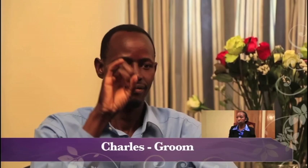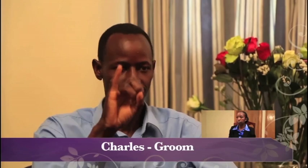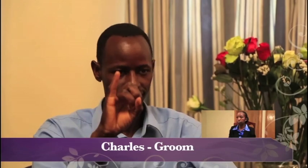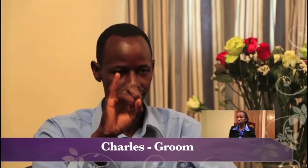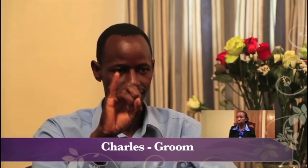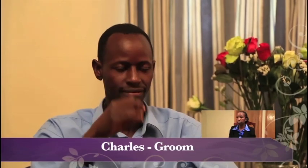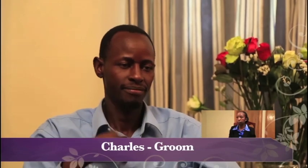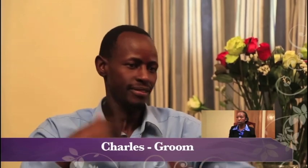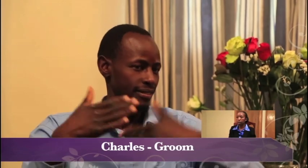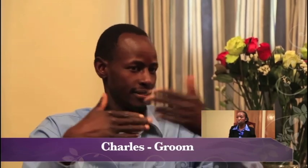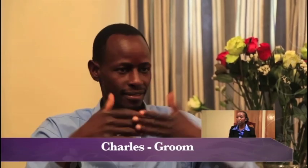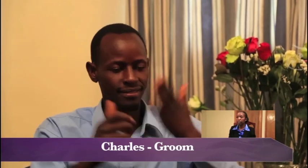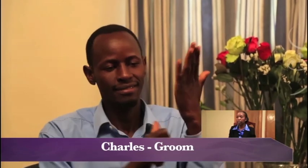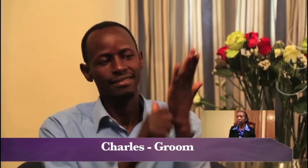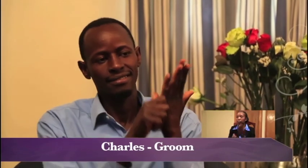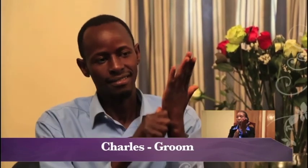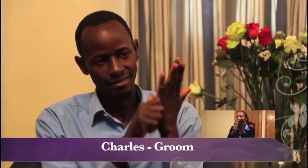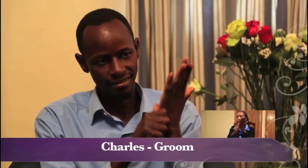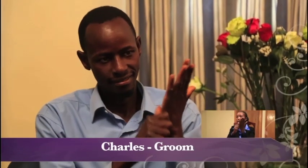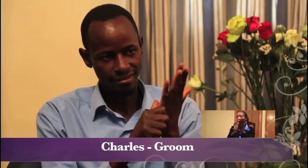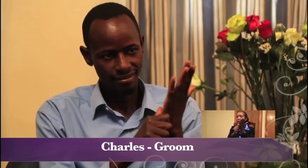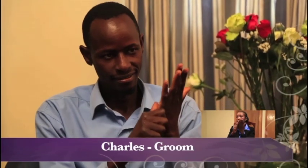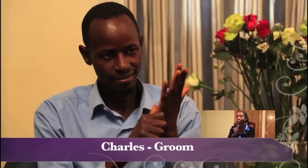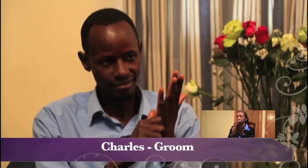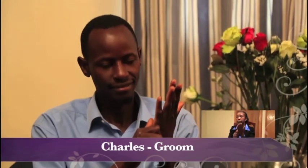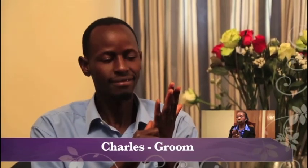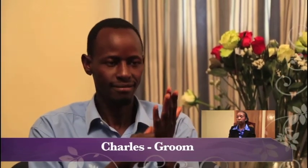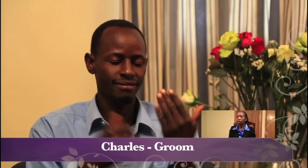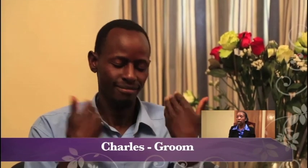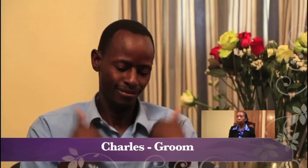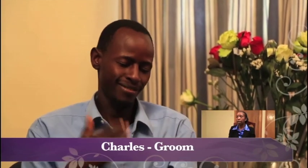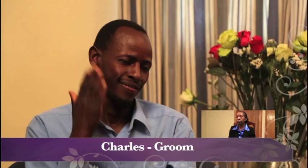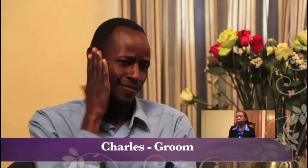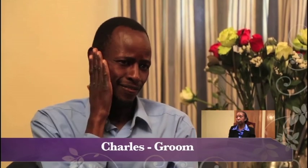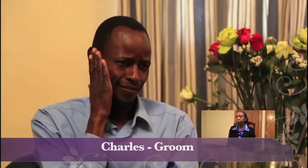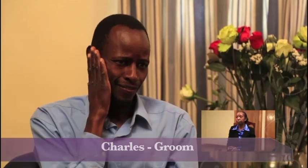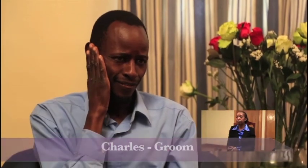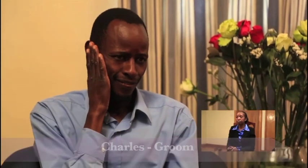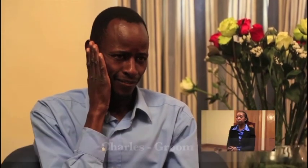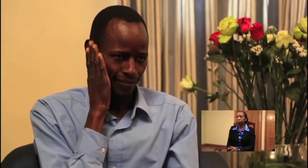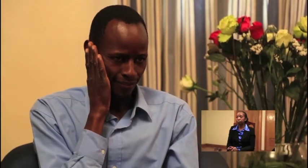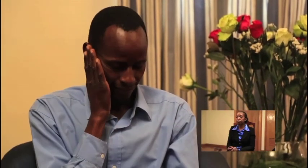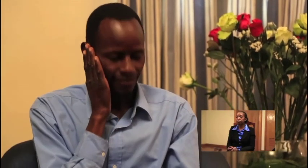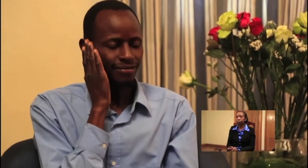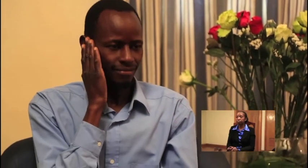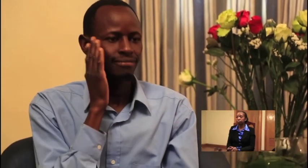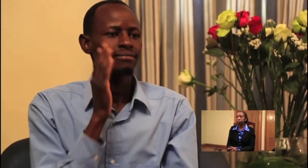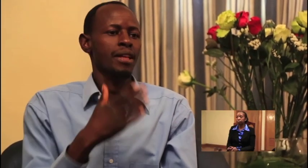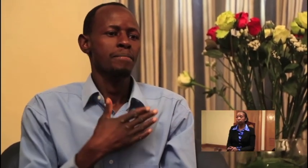Yeshohe. My sign name is like that. I'm deaf.